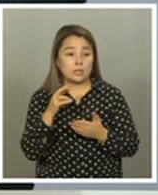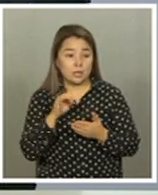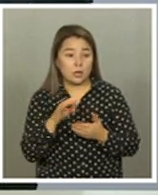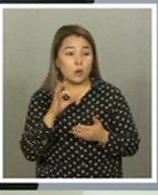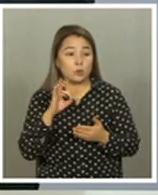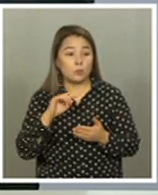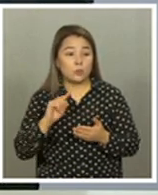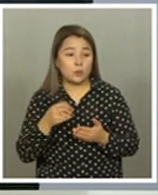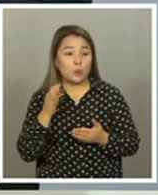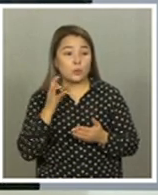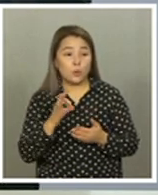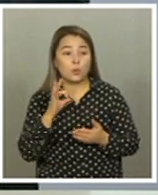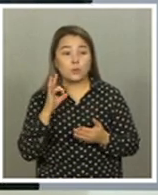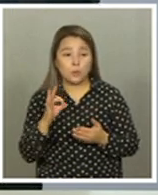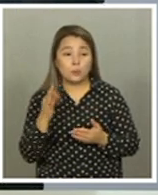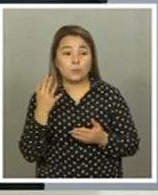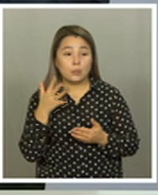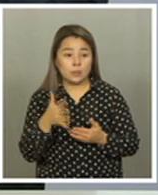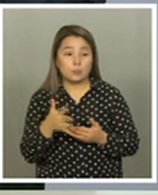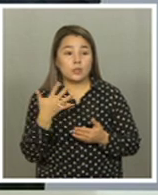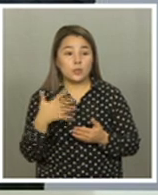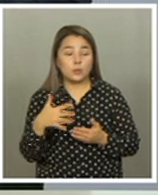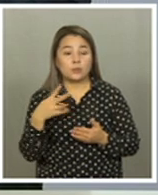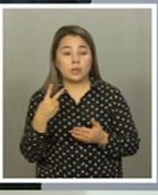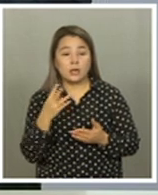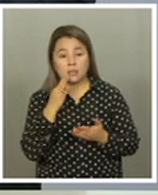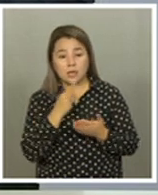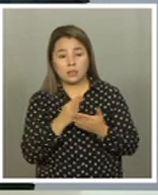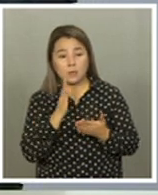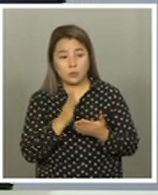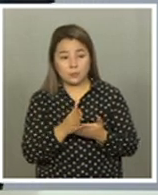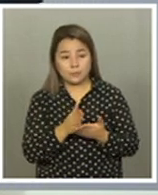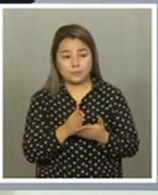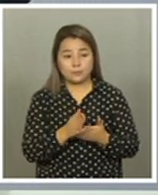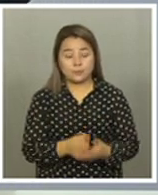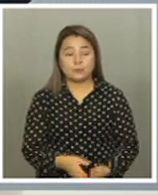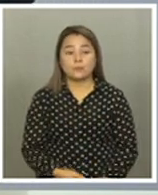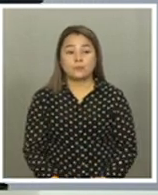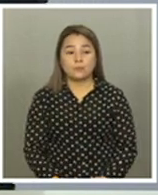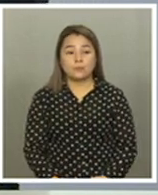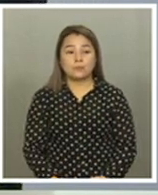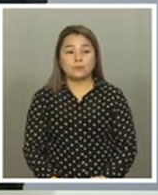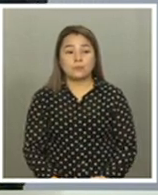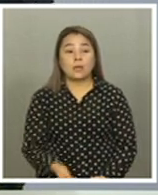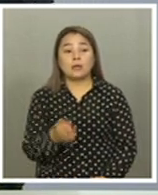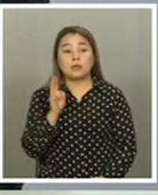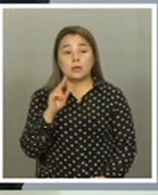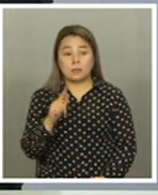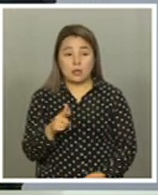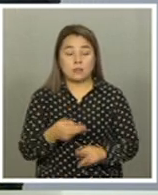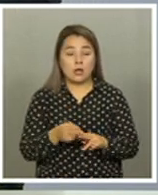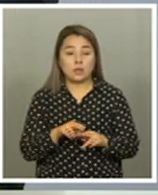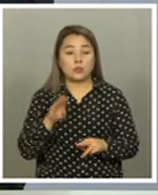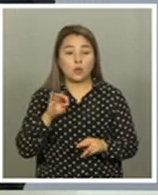0,000,000-нан 5,052 центнер. Енді осы килограммды тоннаға